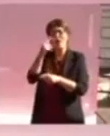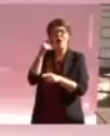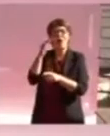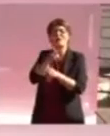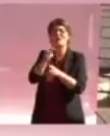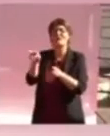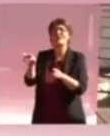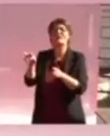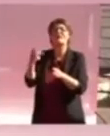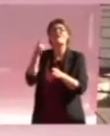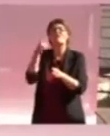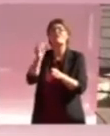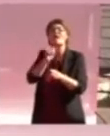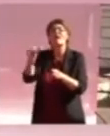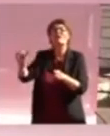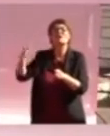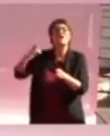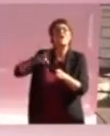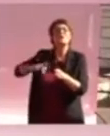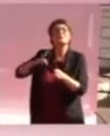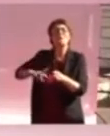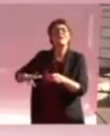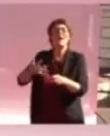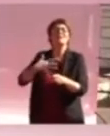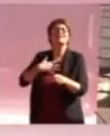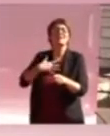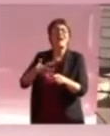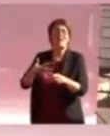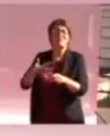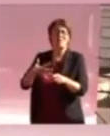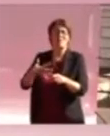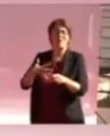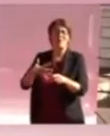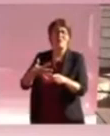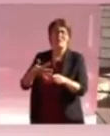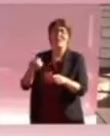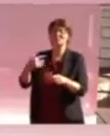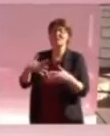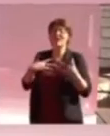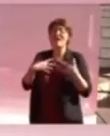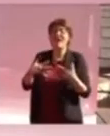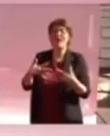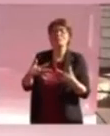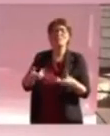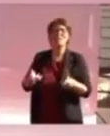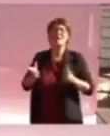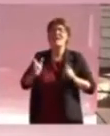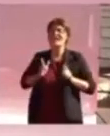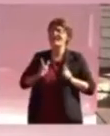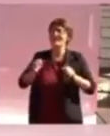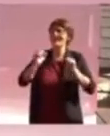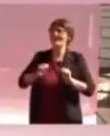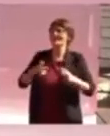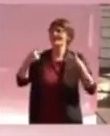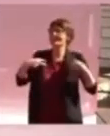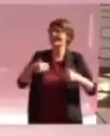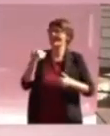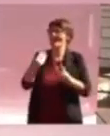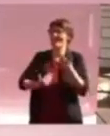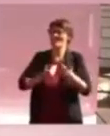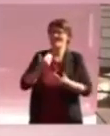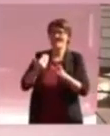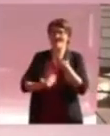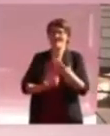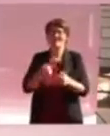incondizionato che permette di nutrirsi di quei valori veri che ti portano ad andare avanti nella vita tutti gli operatori del servizio